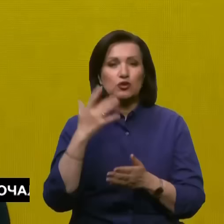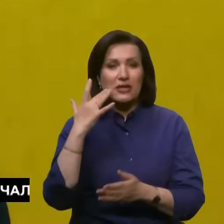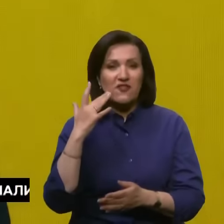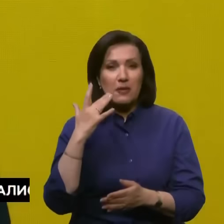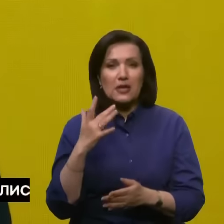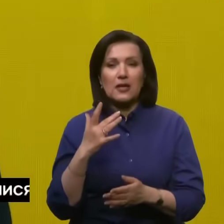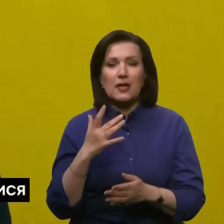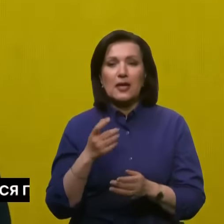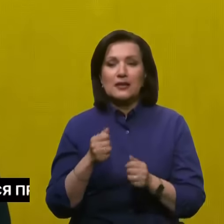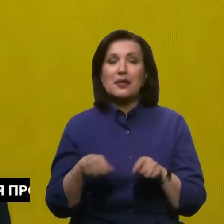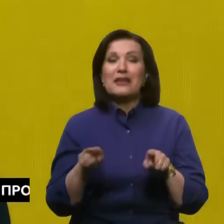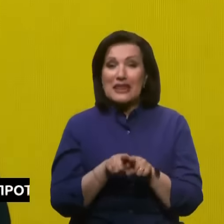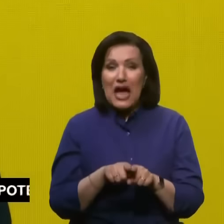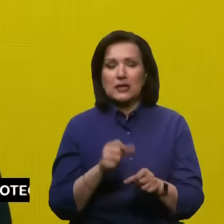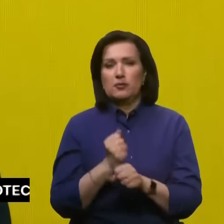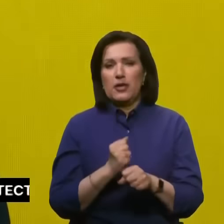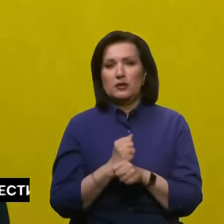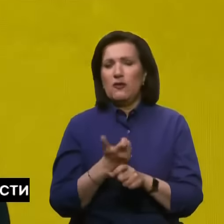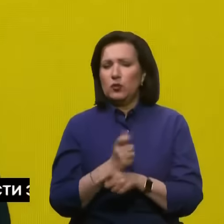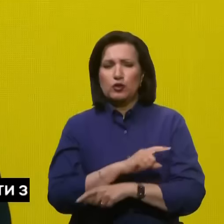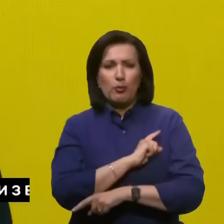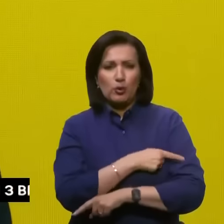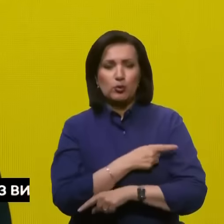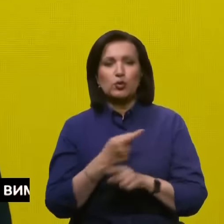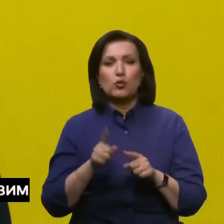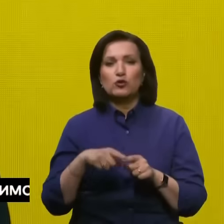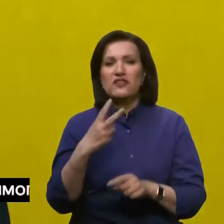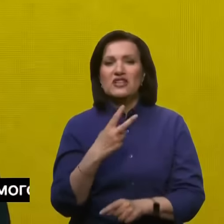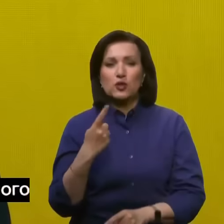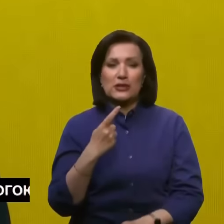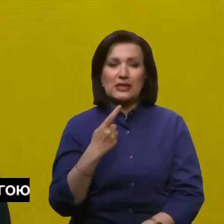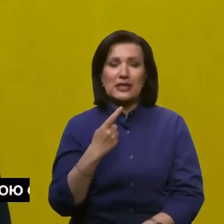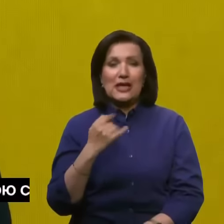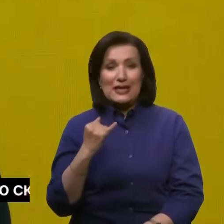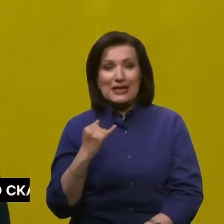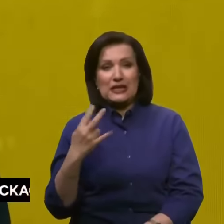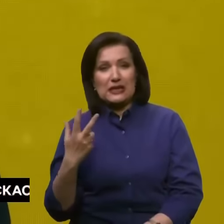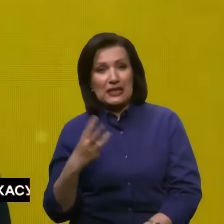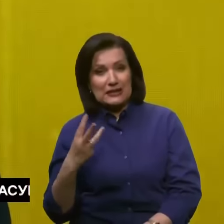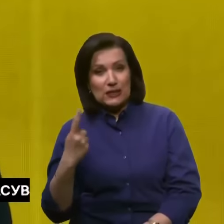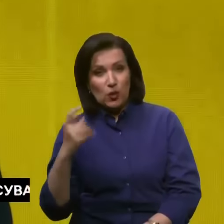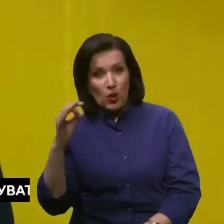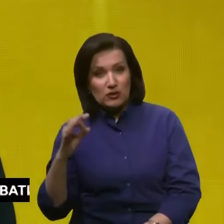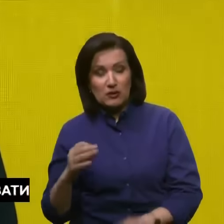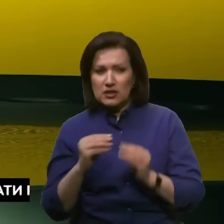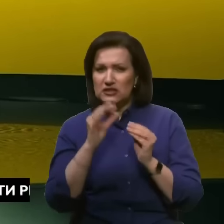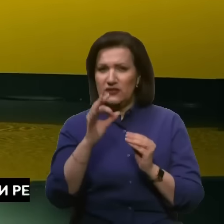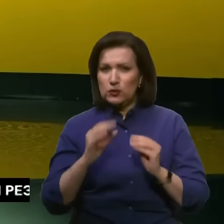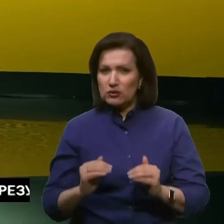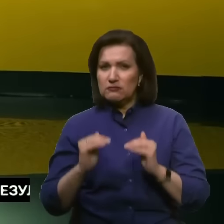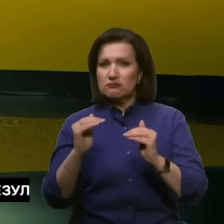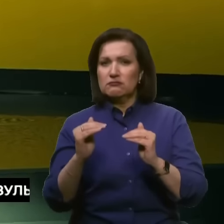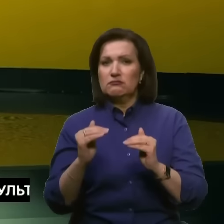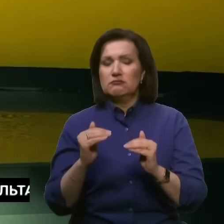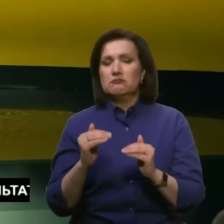Штатів Америки саме так спрацював. Це дуже потужно, тому що 21,31 – це, ну, це серйозно, 10% –